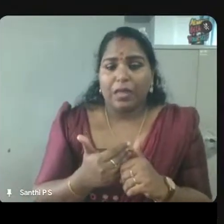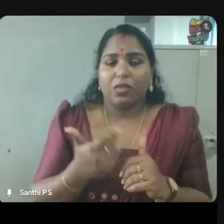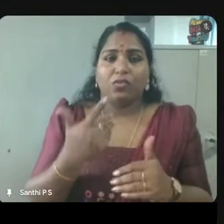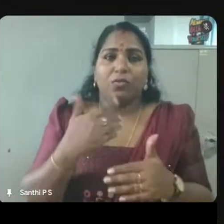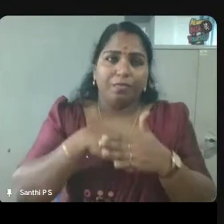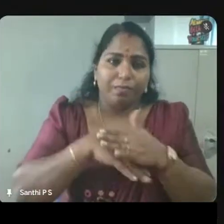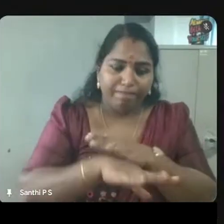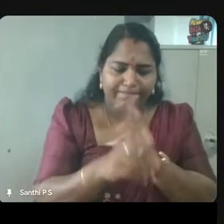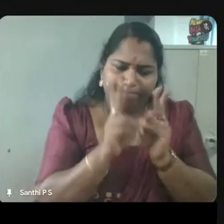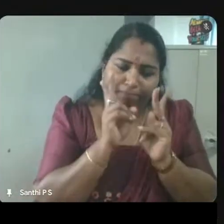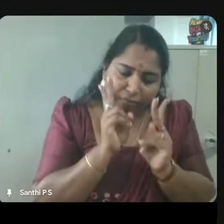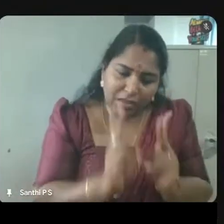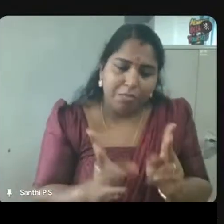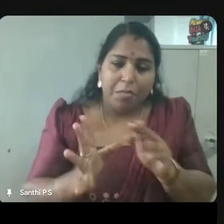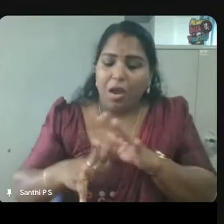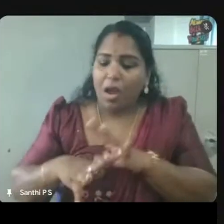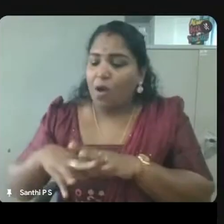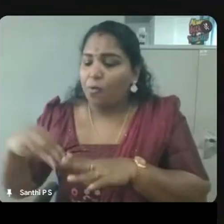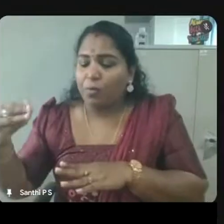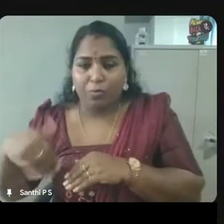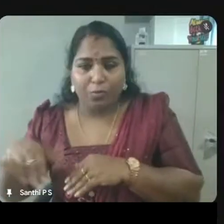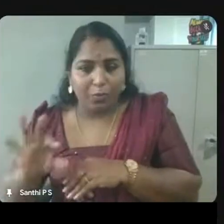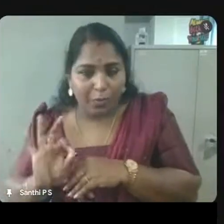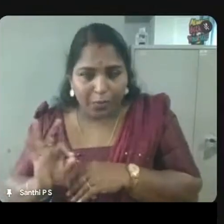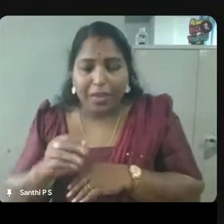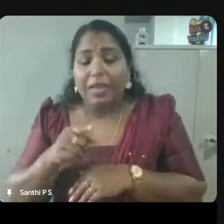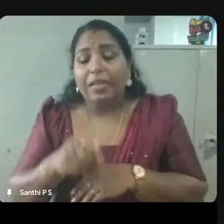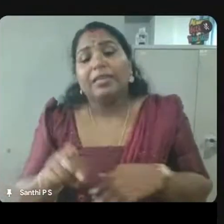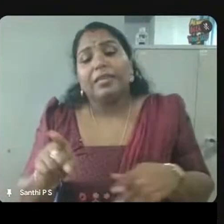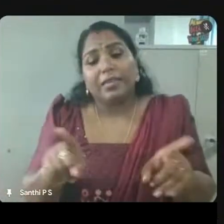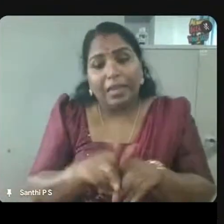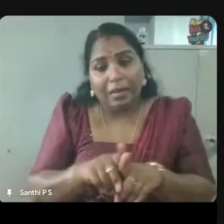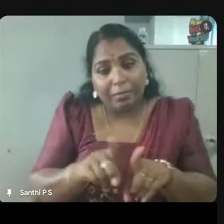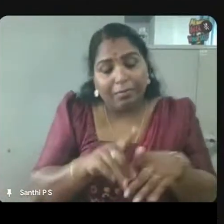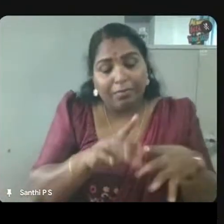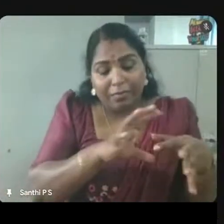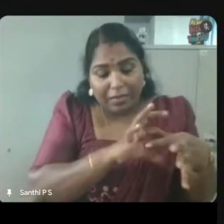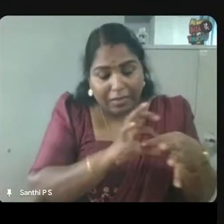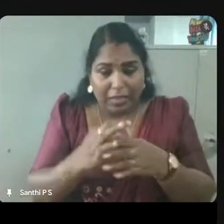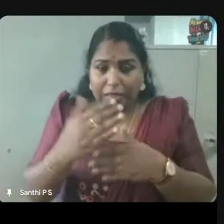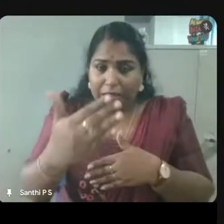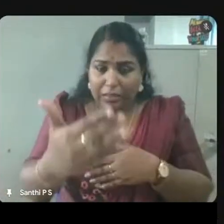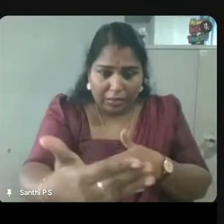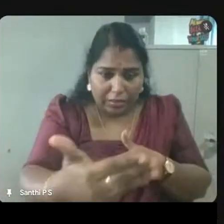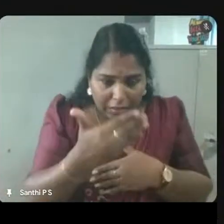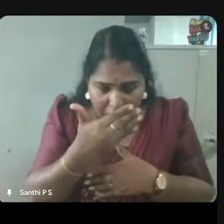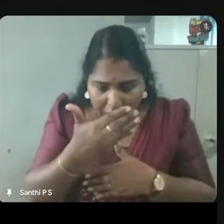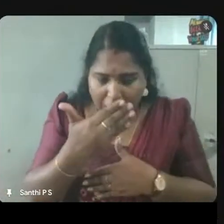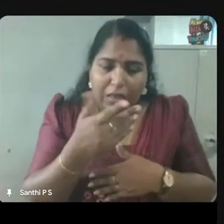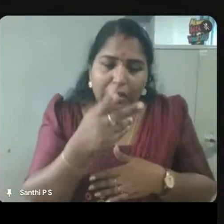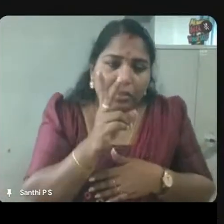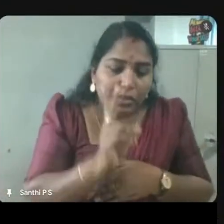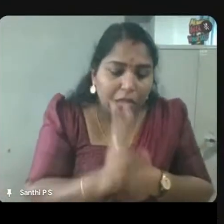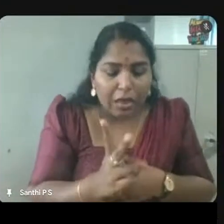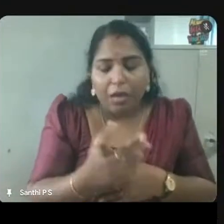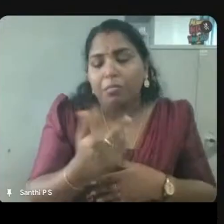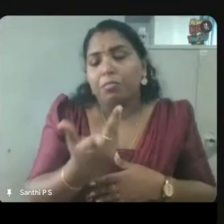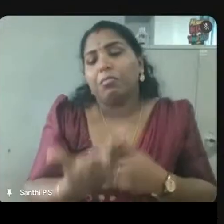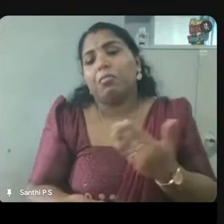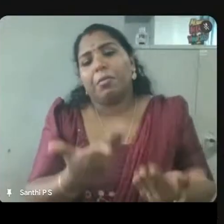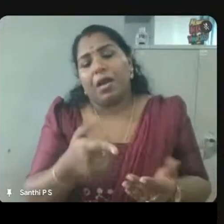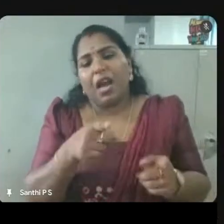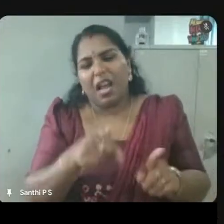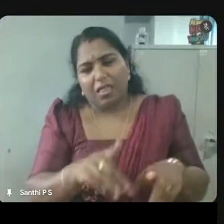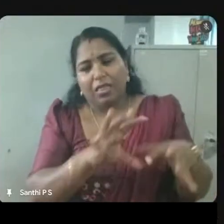എക്സസ് ഡിജിറ്റൽ സ്ട്രെയിൻ. അതിലും സ്മോളർ ദ സ്ക്രീൻ, നിയറർ ദ സ്ക്രീൻ, മോർ ദ ഹാം. അപ്പൊ നമ്മൾ കുട്ടികൾക്കൊക്കെ ഓൺലൈൻ ക്ലാസ് ഒക്കെ ഉണ്ടെങ്കിൽ നമ്മൾ അവർക്ക്